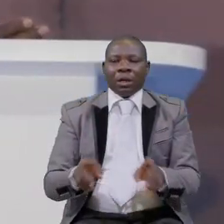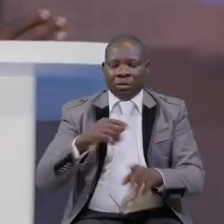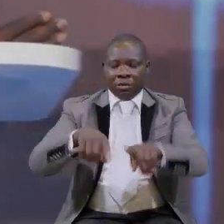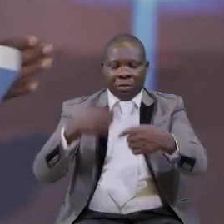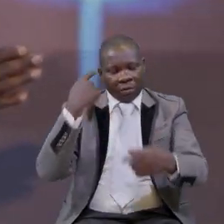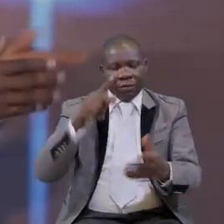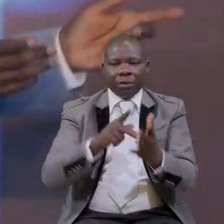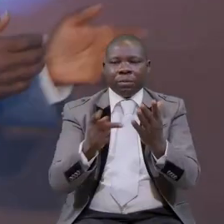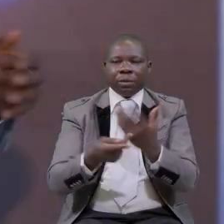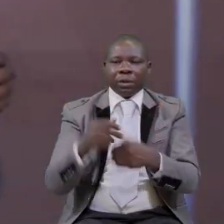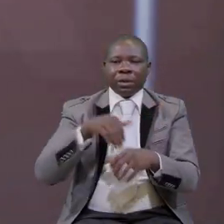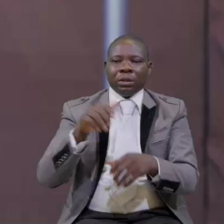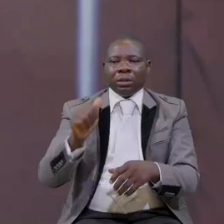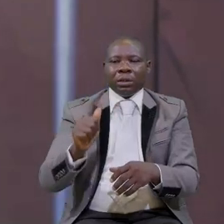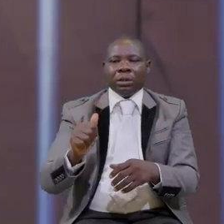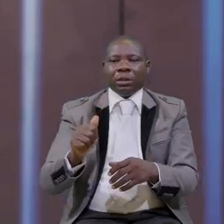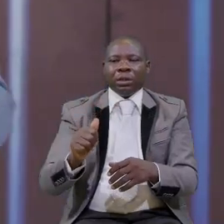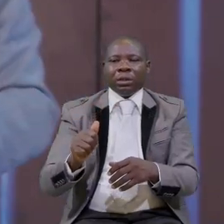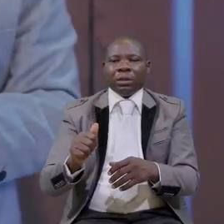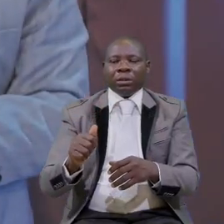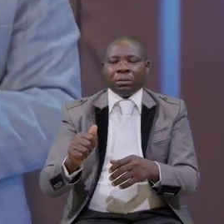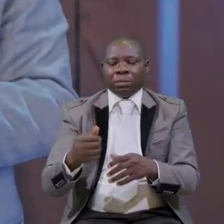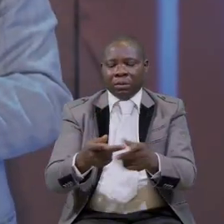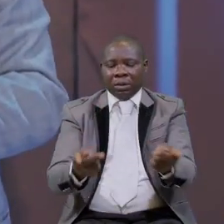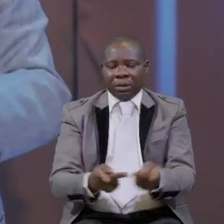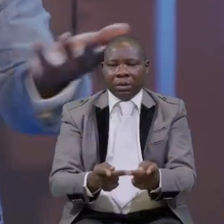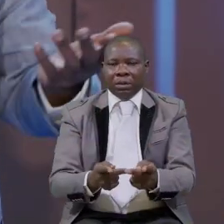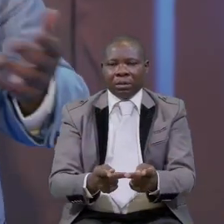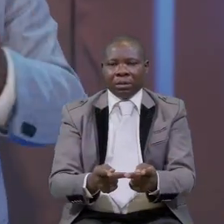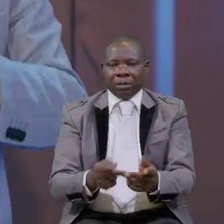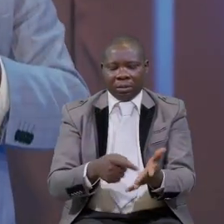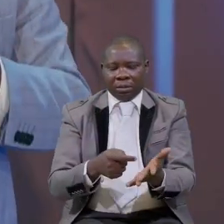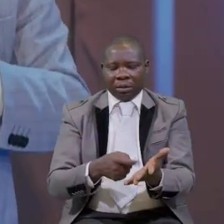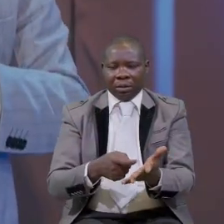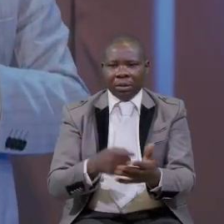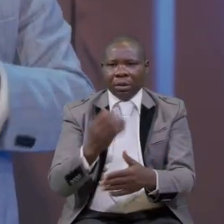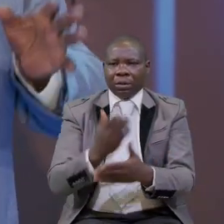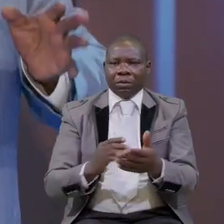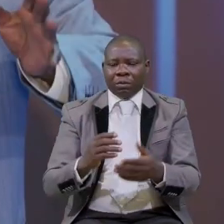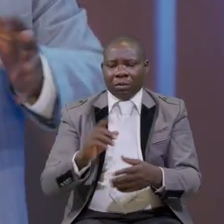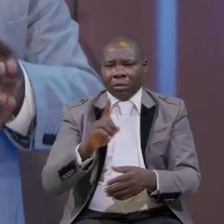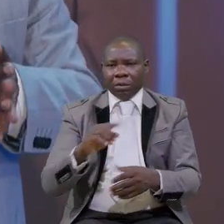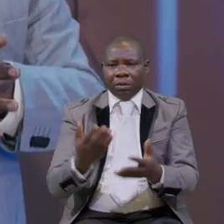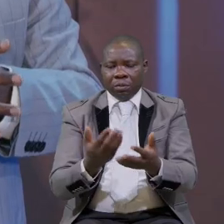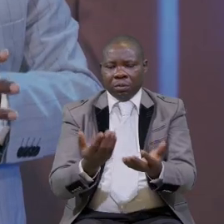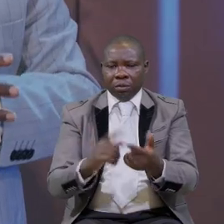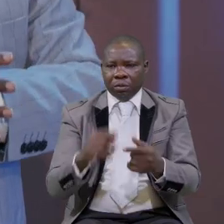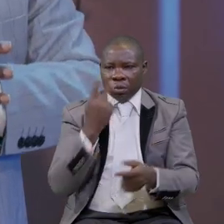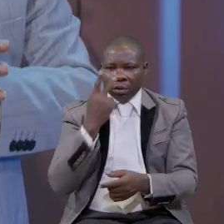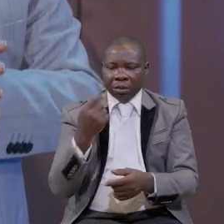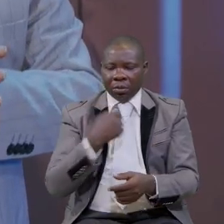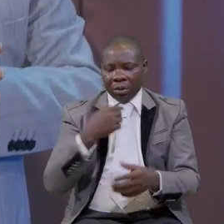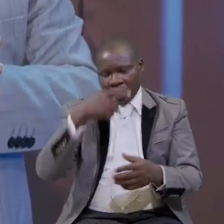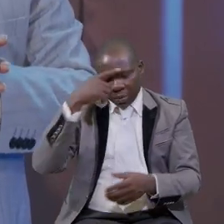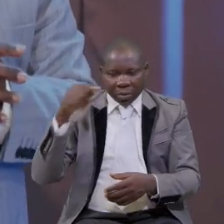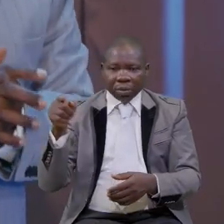Comme on était allé dans une croisade dans une ville donnée, quelqu'un voulait me voir parce qu'il